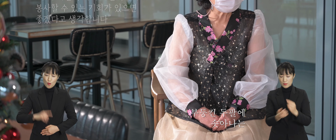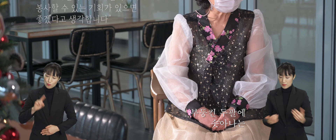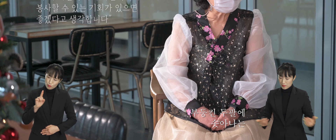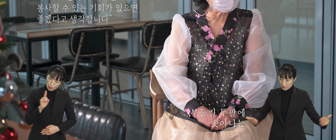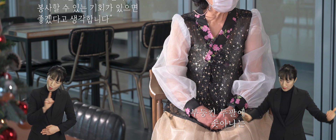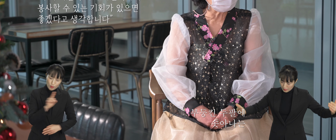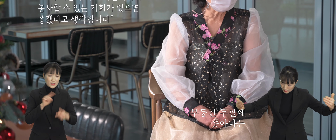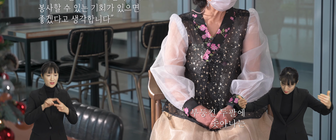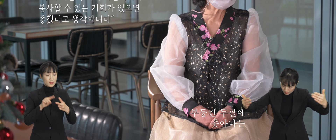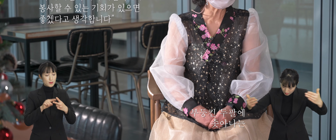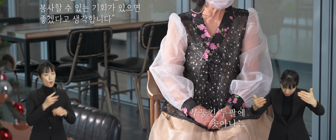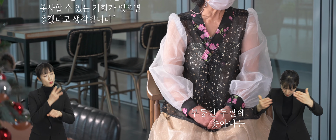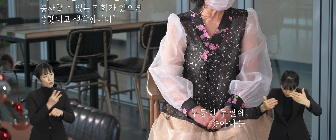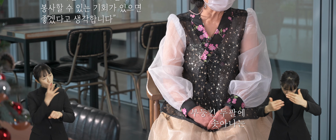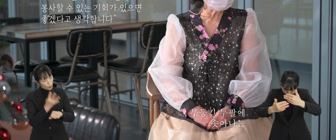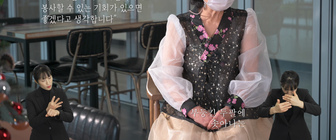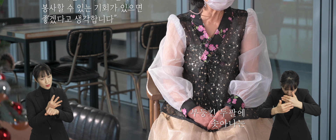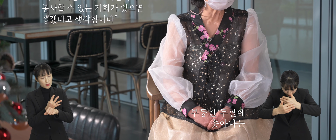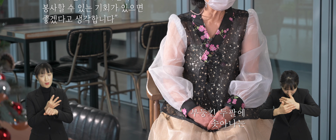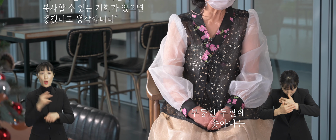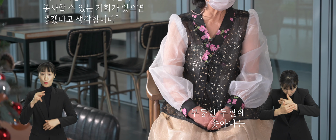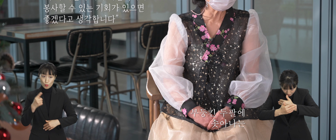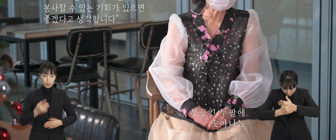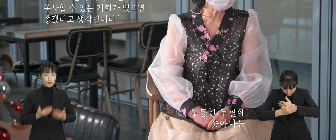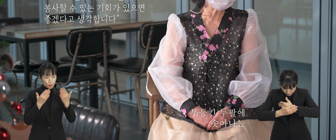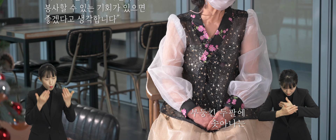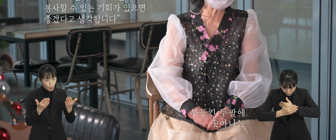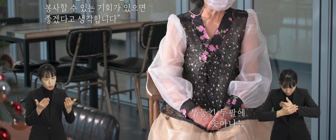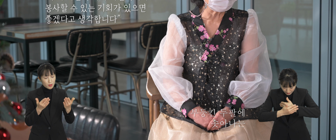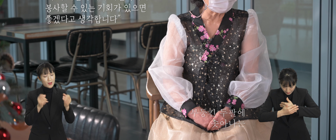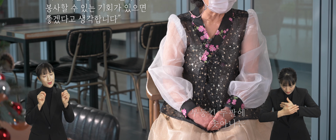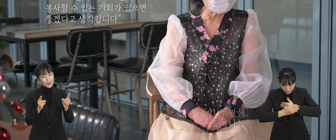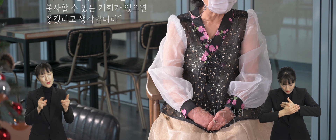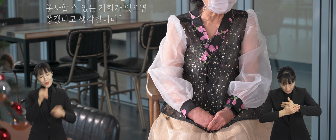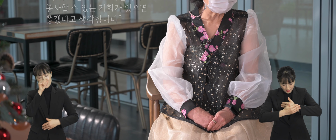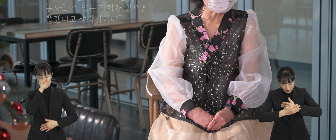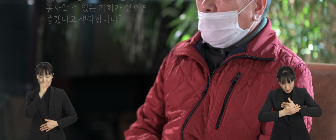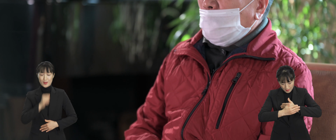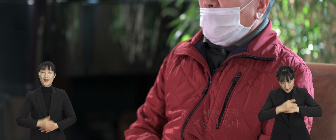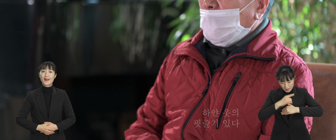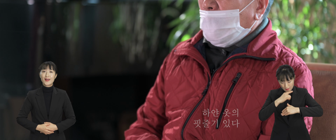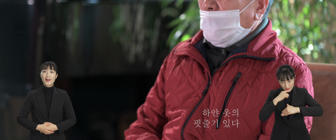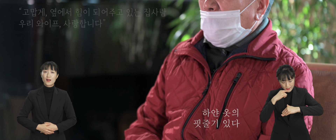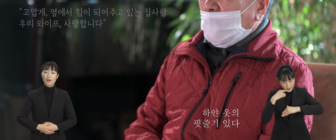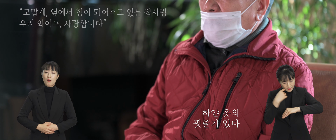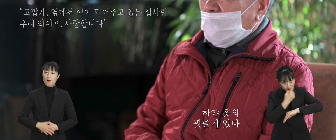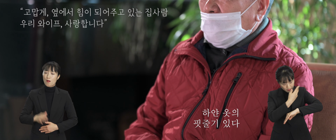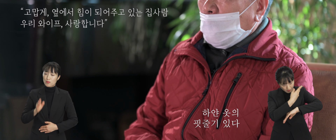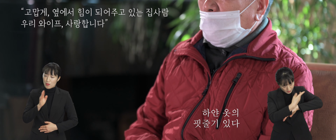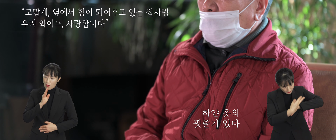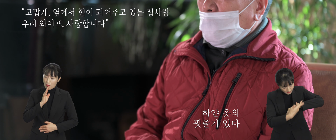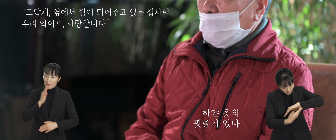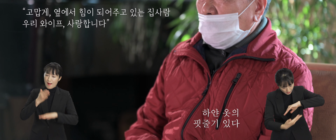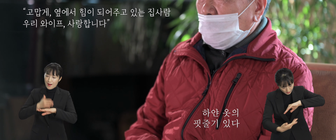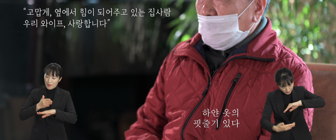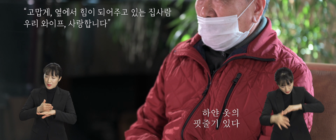무엇이 같이 서너 시간씩이라도 봉사할 수 있는 기회가 있으면 좋겠다고 생각합니다 고맙게